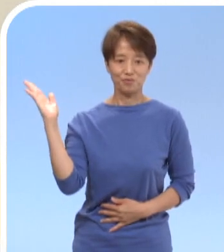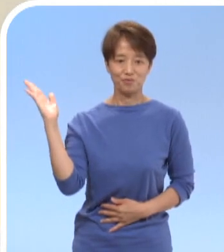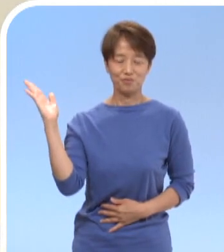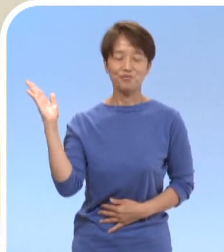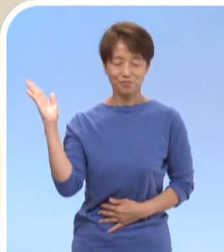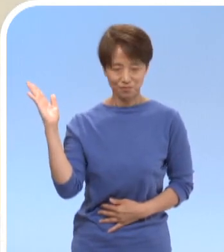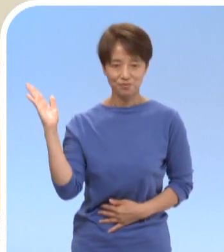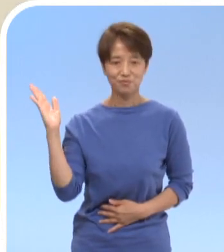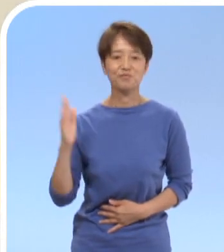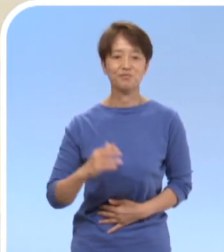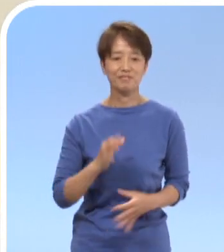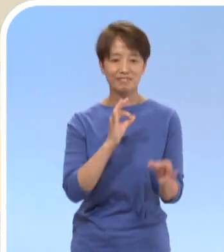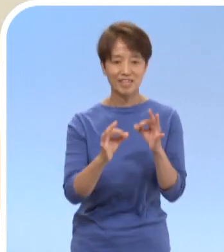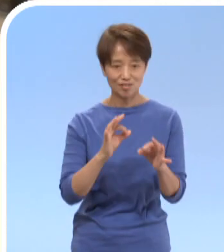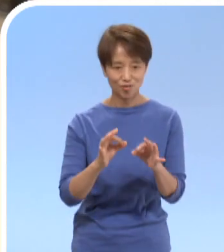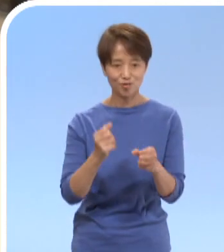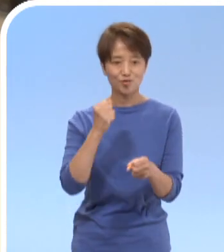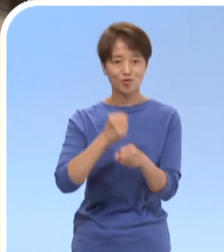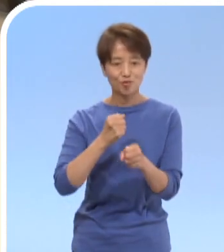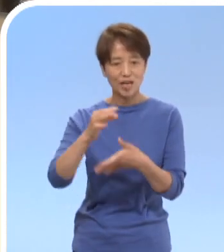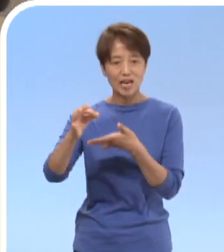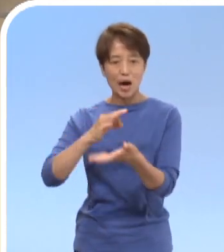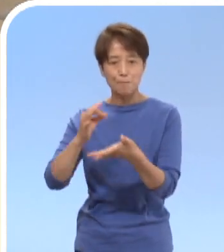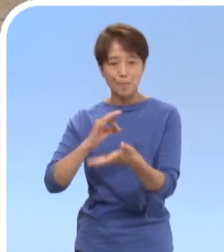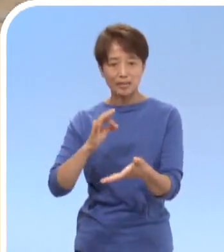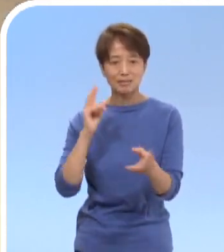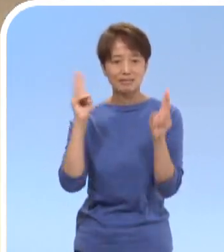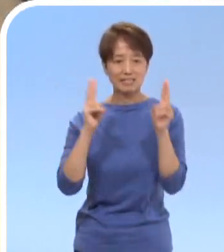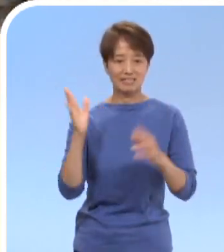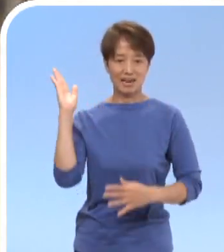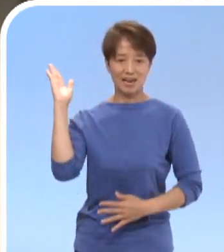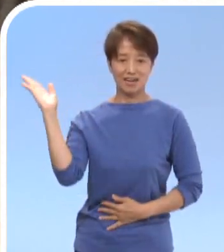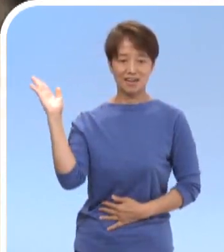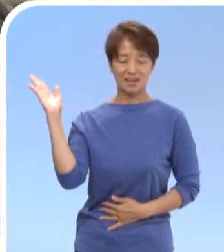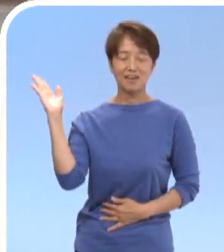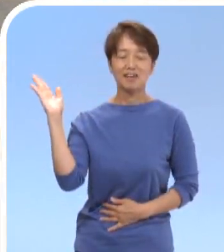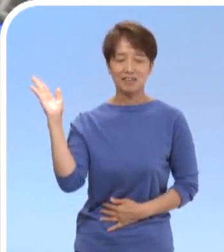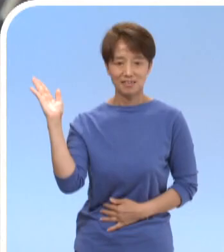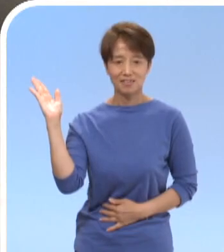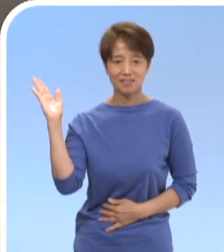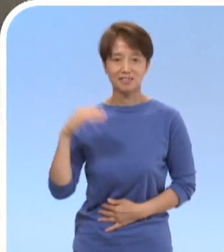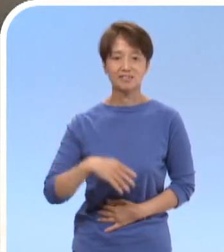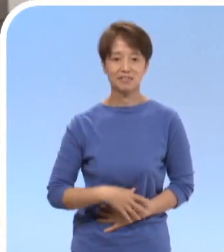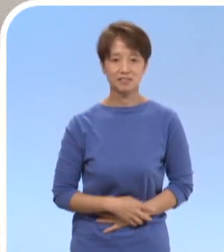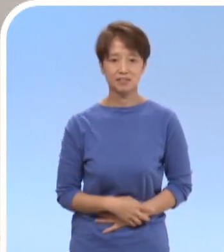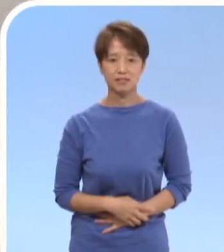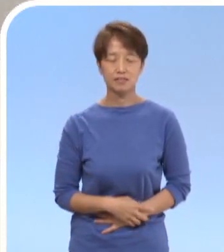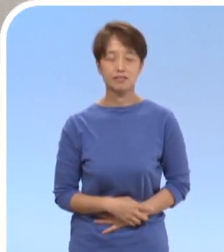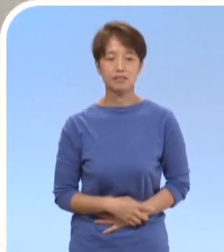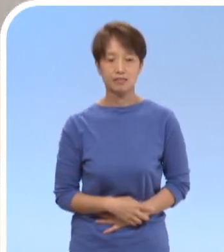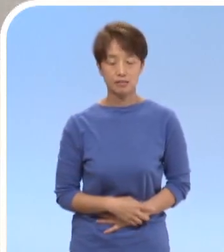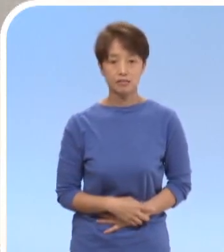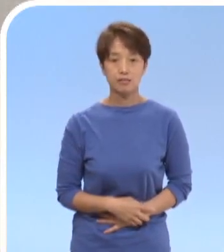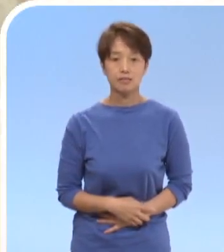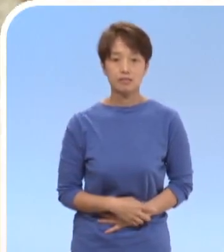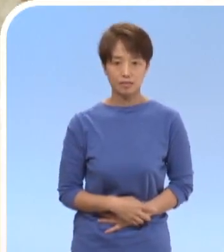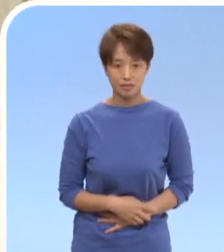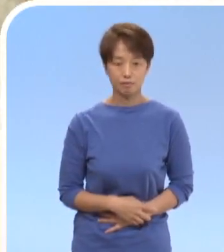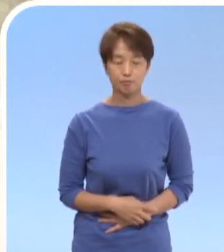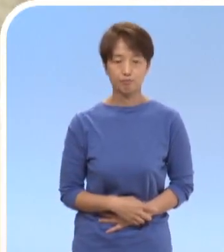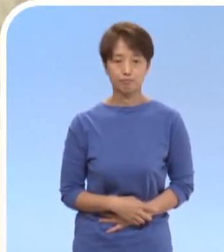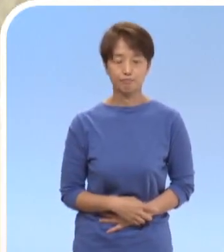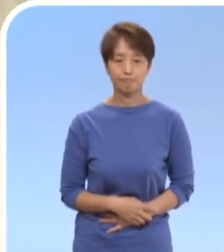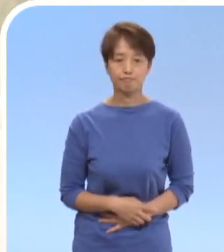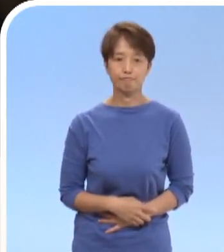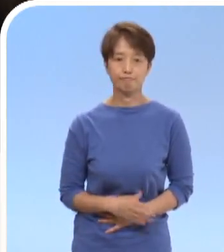れたのは、ナッツやドライフルーツの製造販売を行う神戸市灘区のサンナッツ食品。ジャ